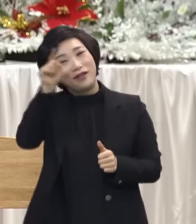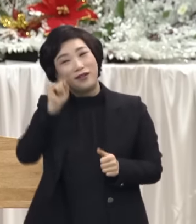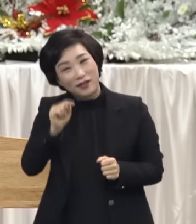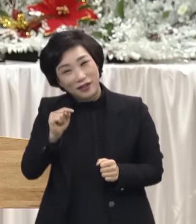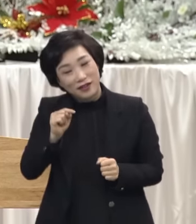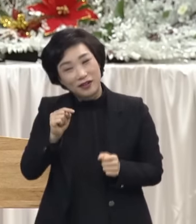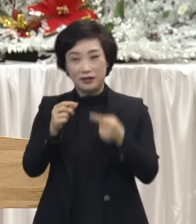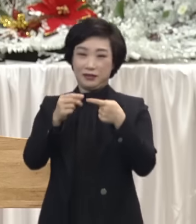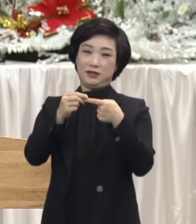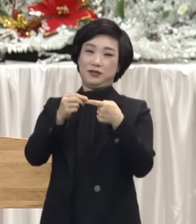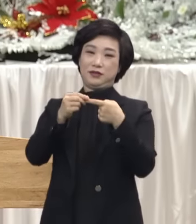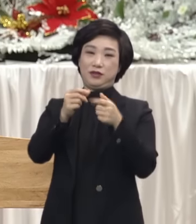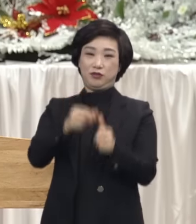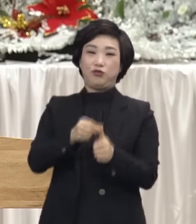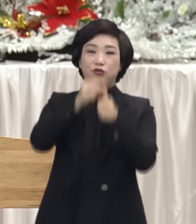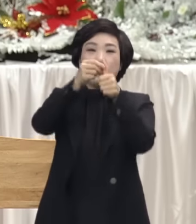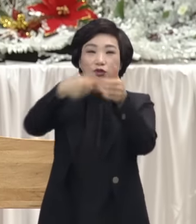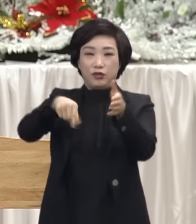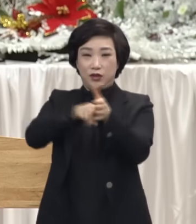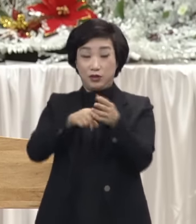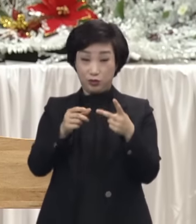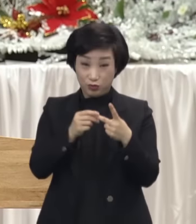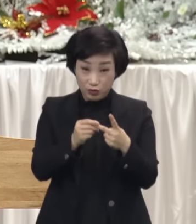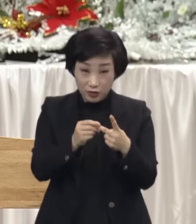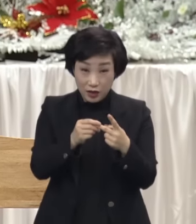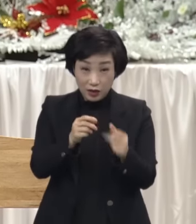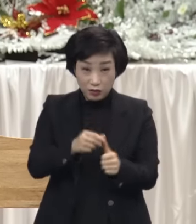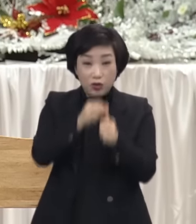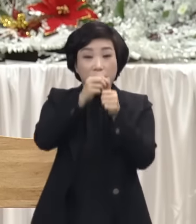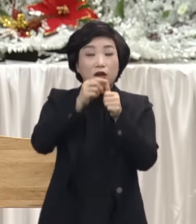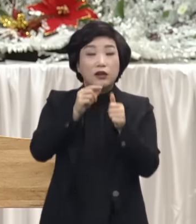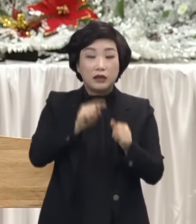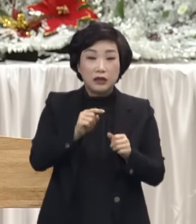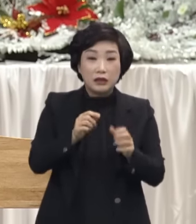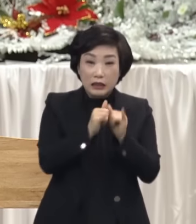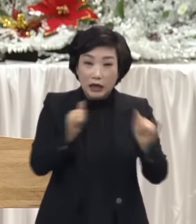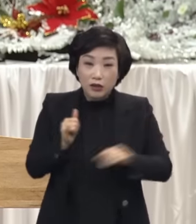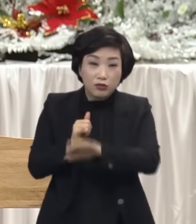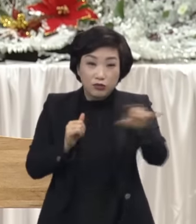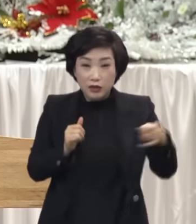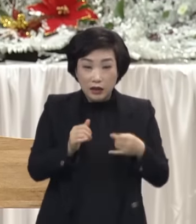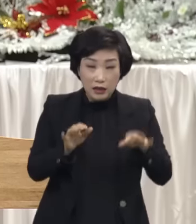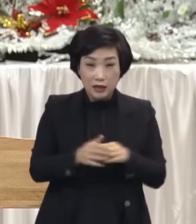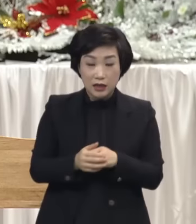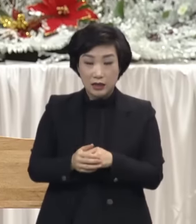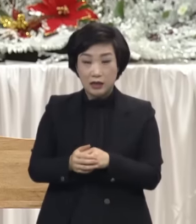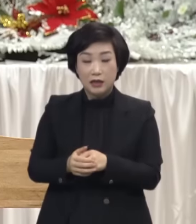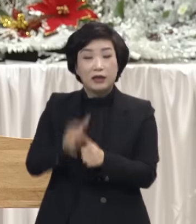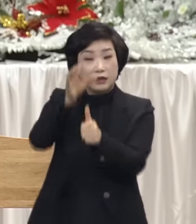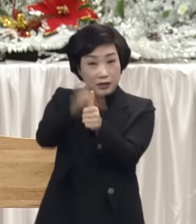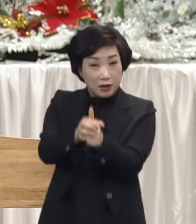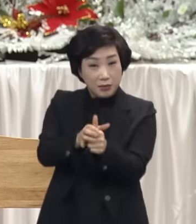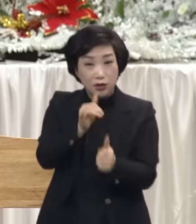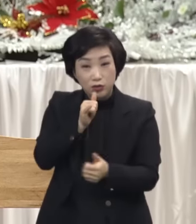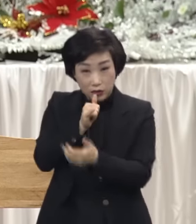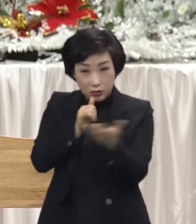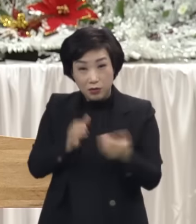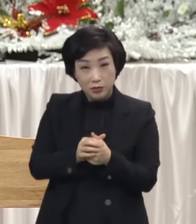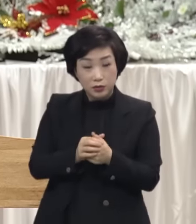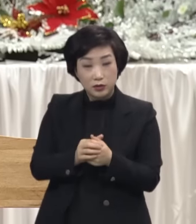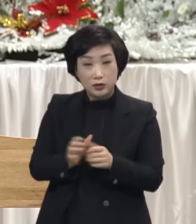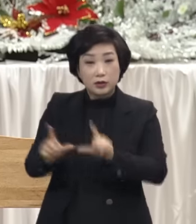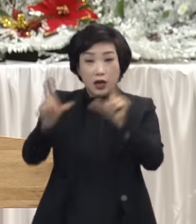첫째는 살리기 위함이요. 둘째는 살려서 지은 인간들에게 사명을 부여합니다. 살아야